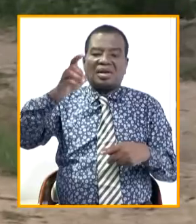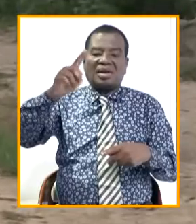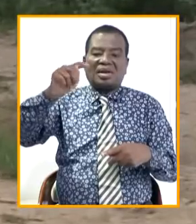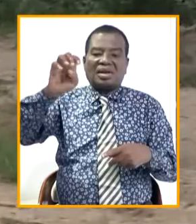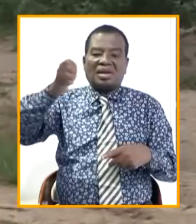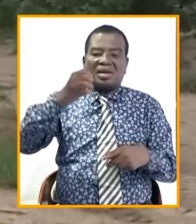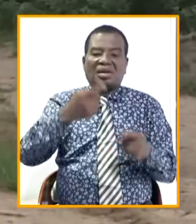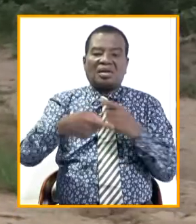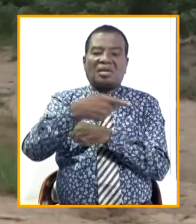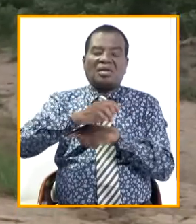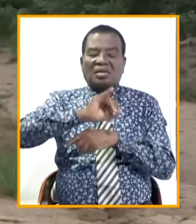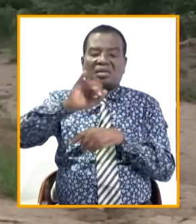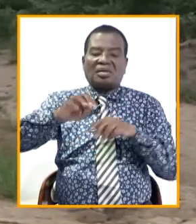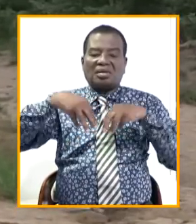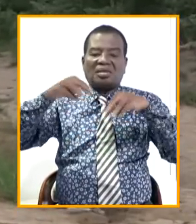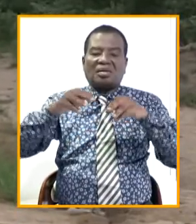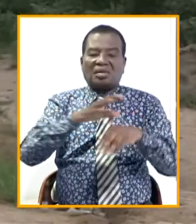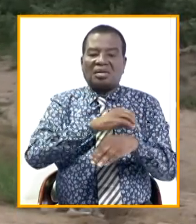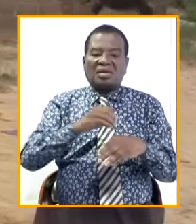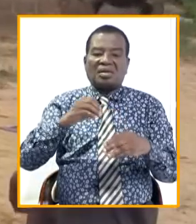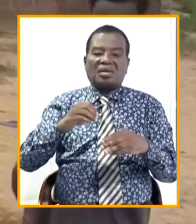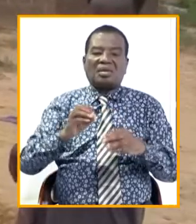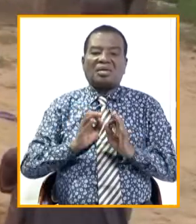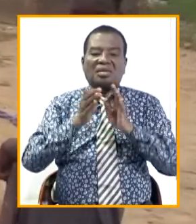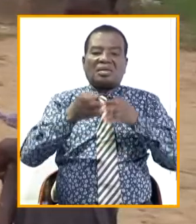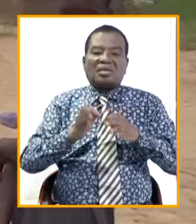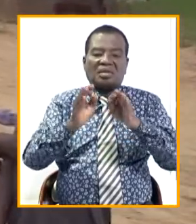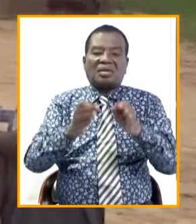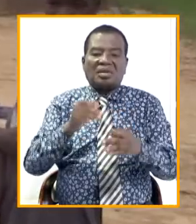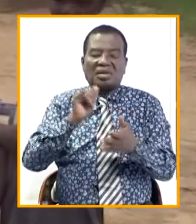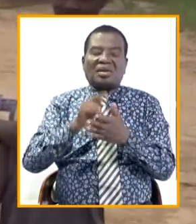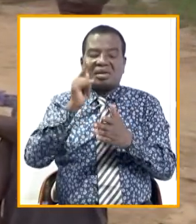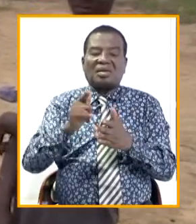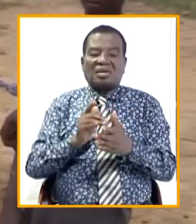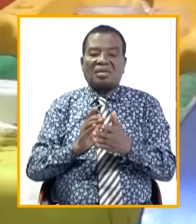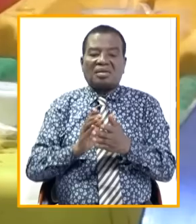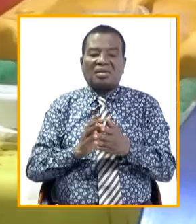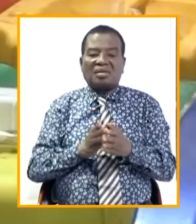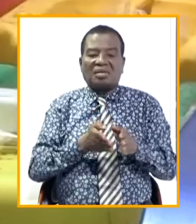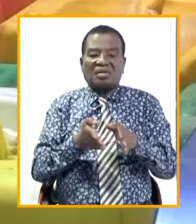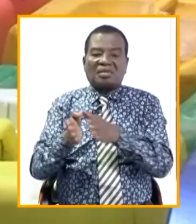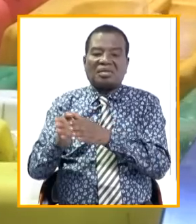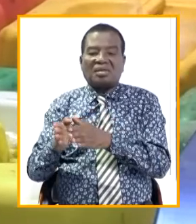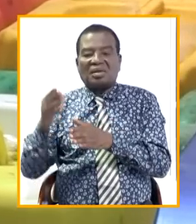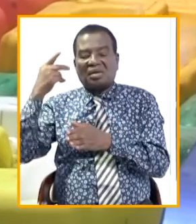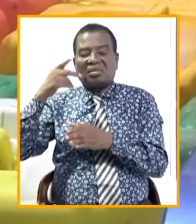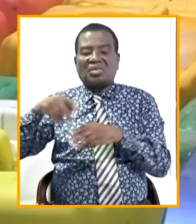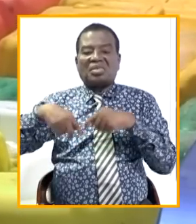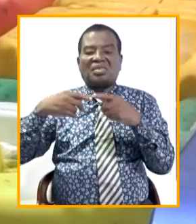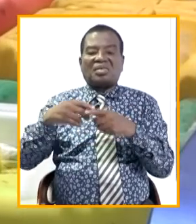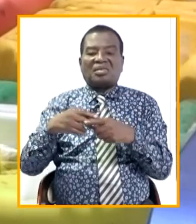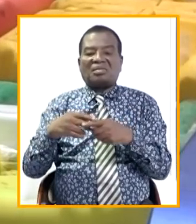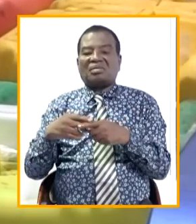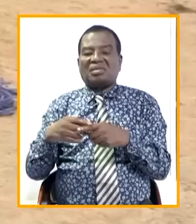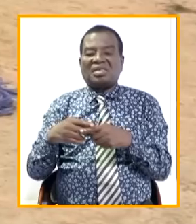de marché. Ce cours d'eau frontalier, c'est le chemin prisé pour faire transiter vives et non vives. Carburant, riz, huile